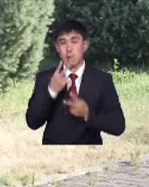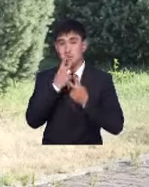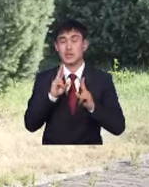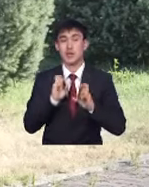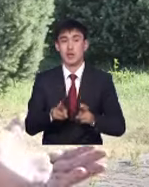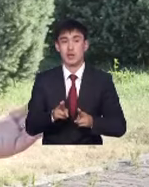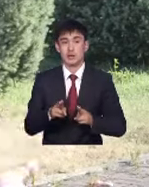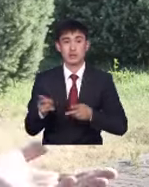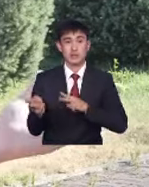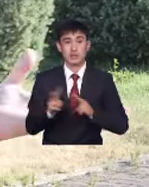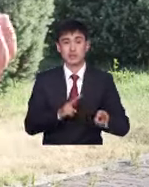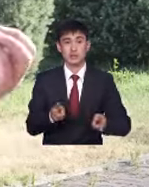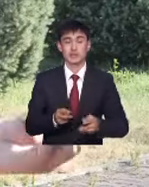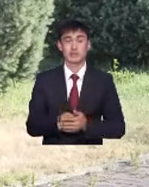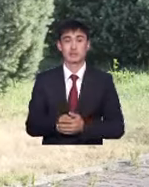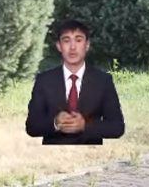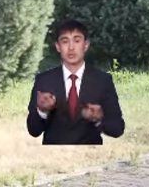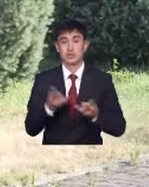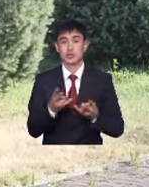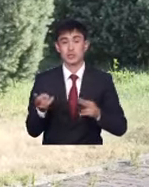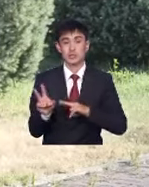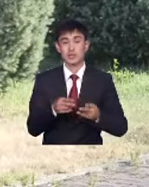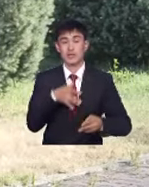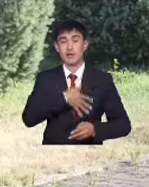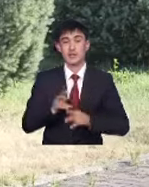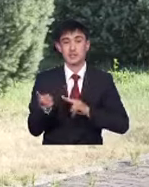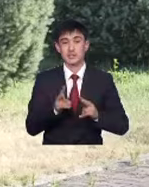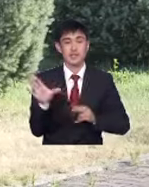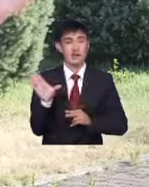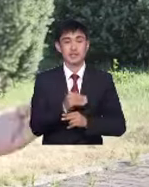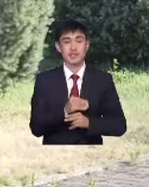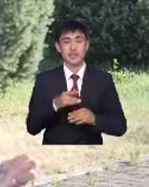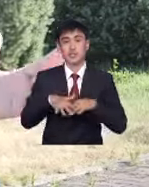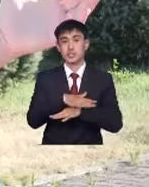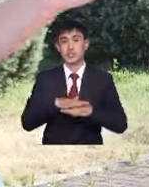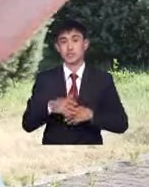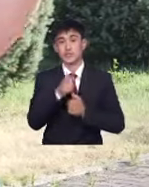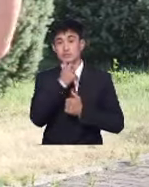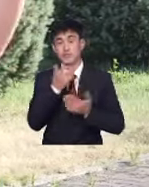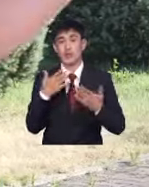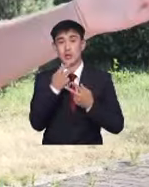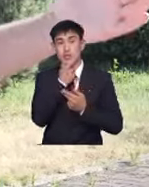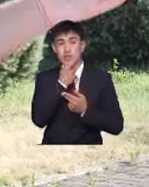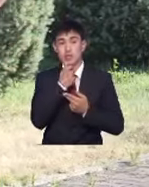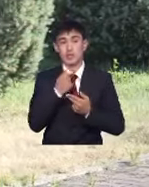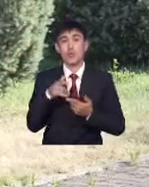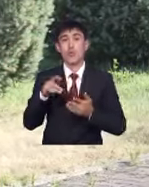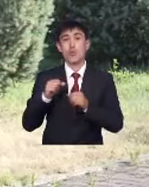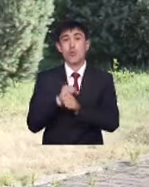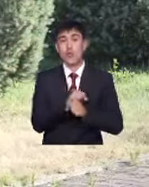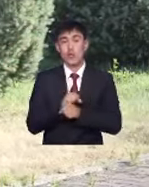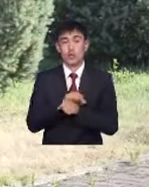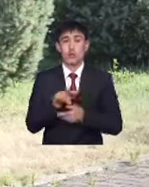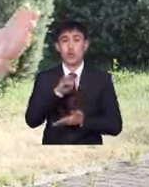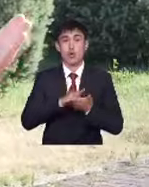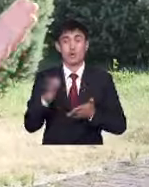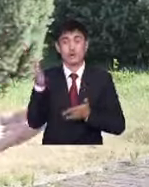как вообще как нужно танцевать кавказские танцы и Все зрители все там кто отдыхал это курортный город все